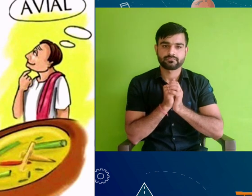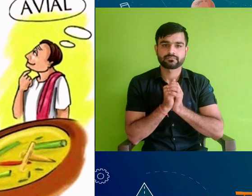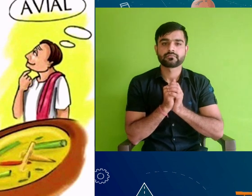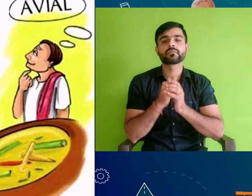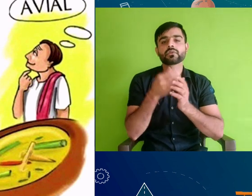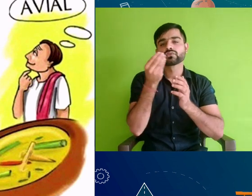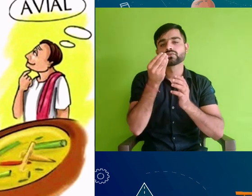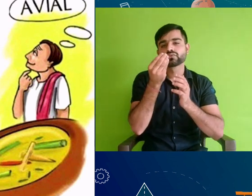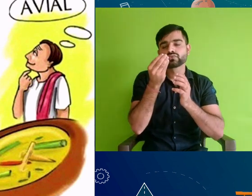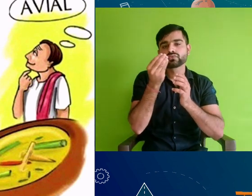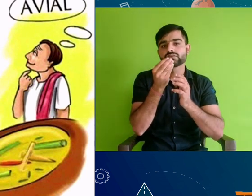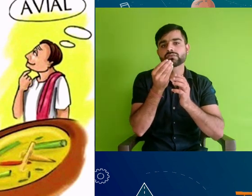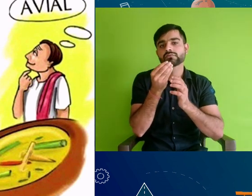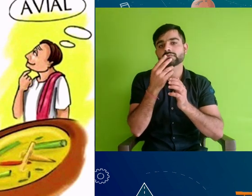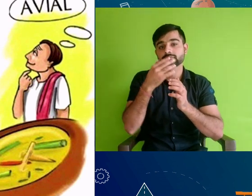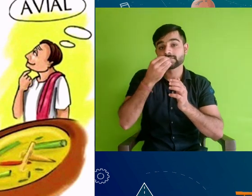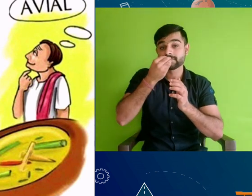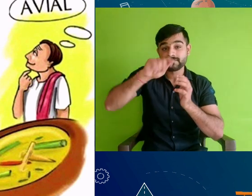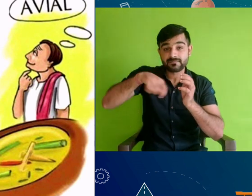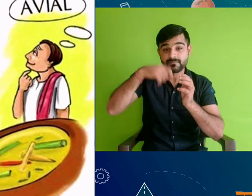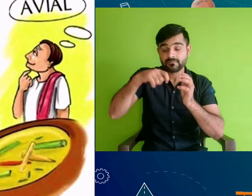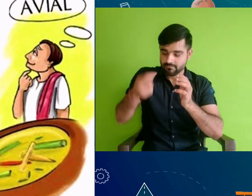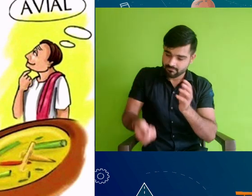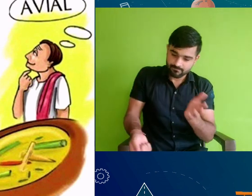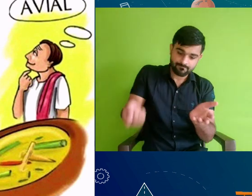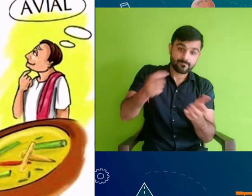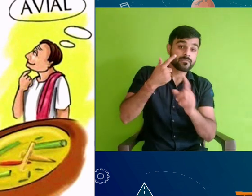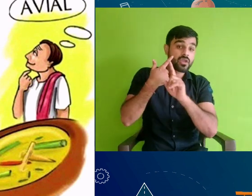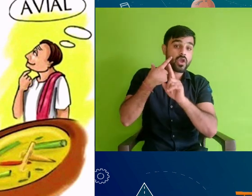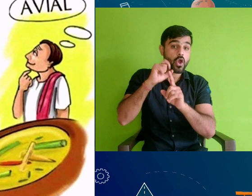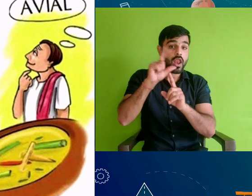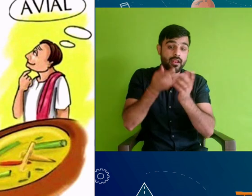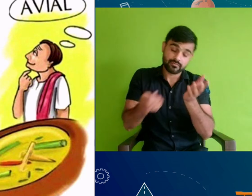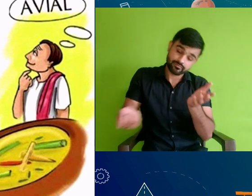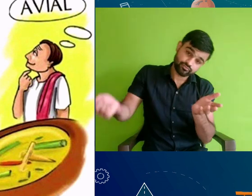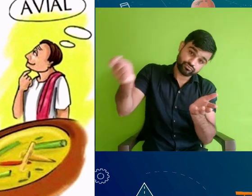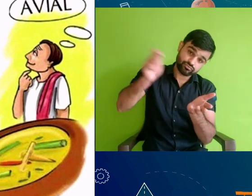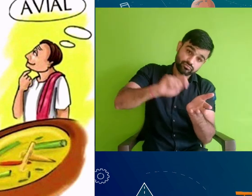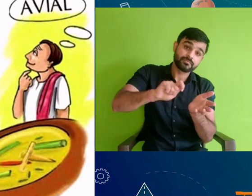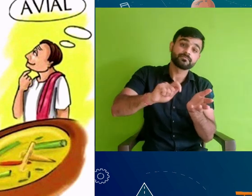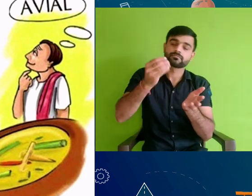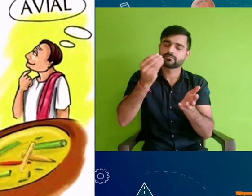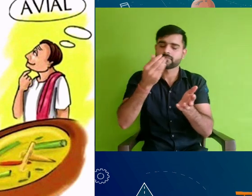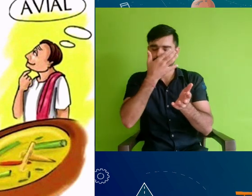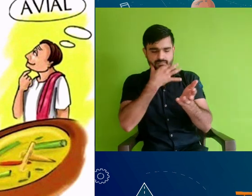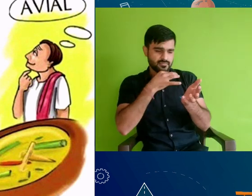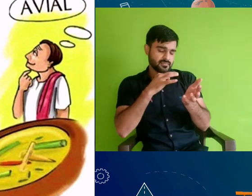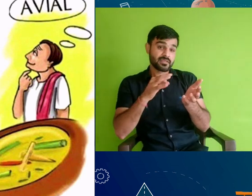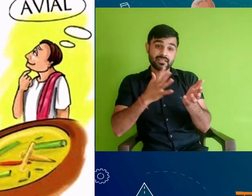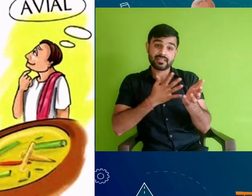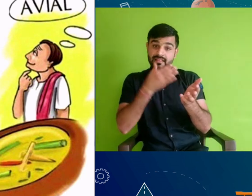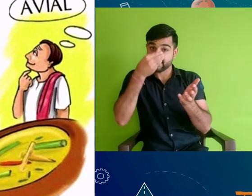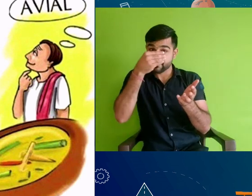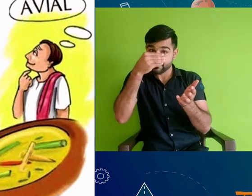few spoonful of कुछ चम्मच भर के कोकोनट ऑयल डाला और अपनी डिश को बहुत ब्यूटिफुली करी लीव्स से डेकोरेट